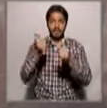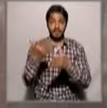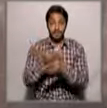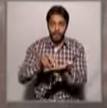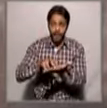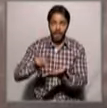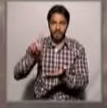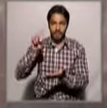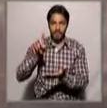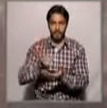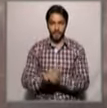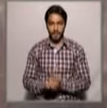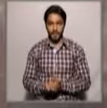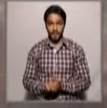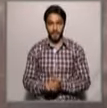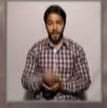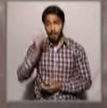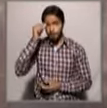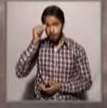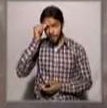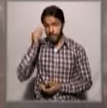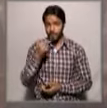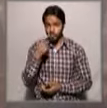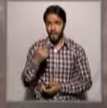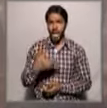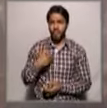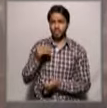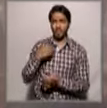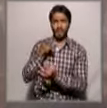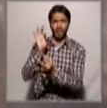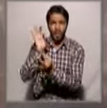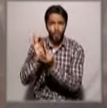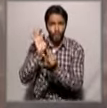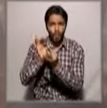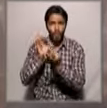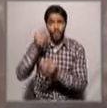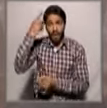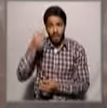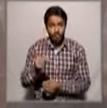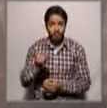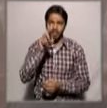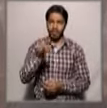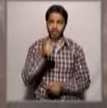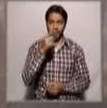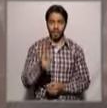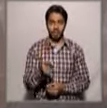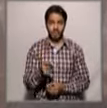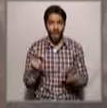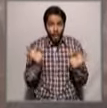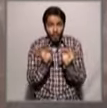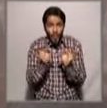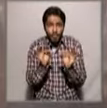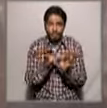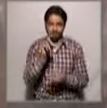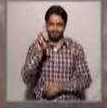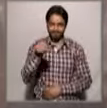يكون هذا وديدا ويترخص ويصل في النهاية إلى عشق الصور الذي حذر منه ابن القيم رحمة الله عليه، فربما بعد ذلك